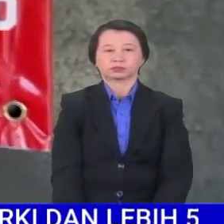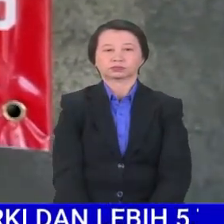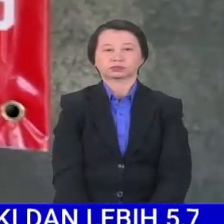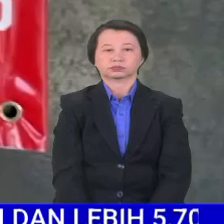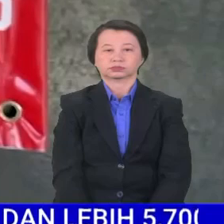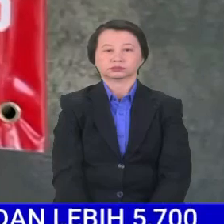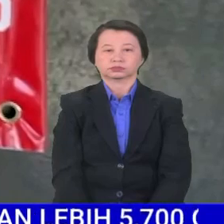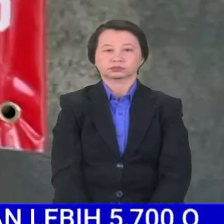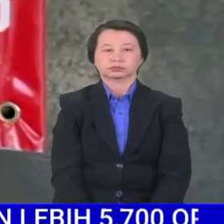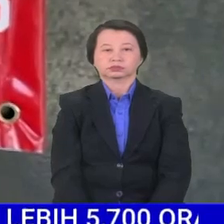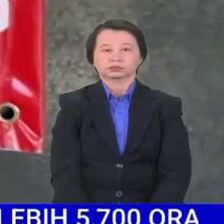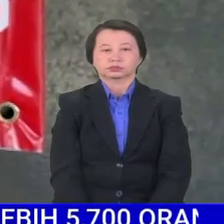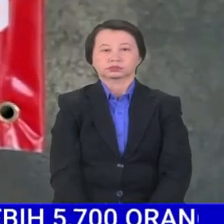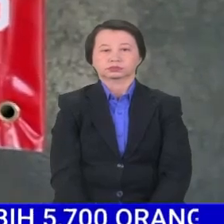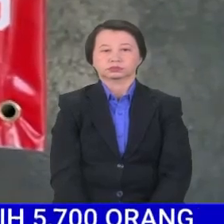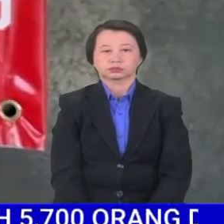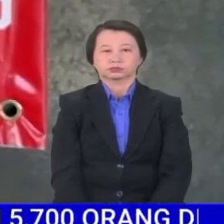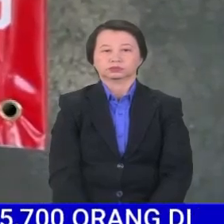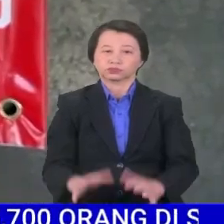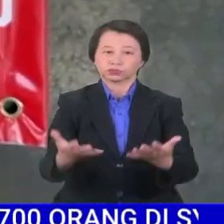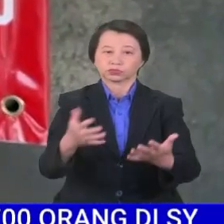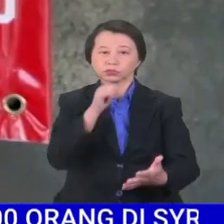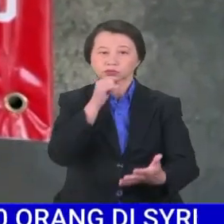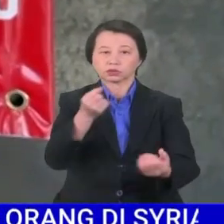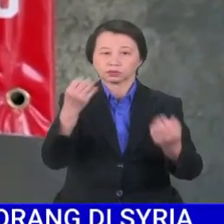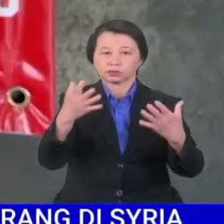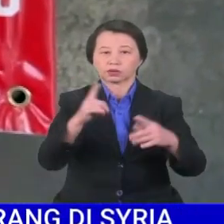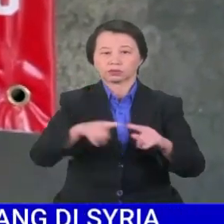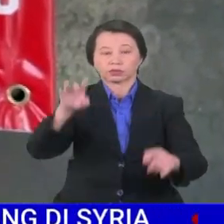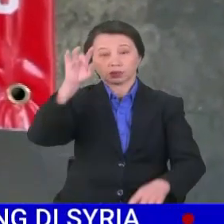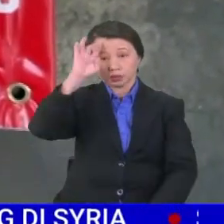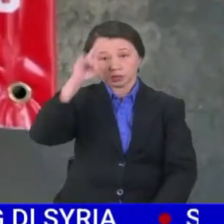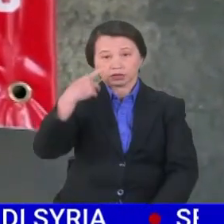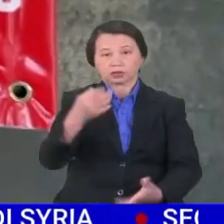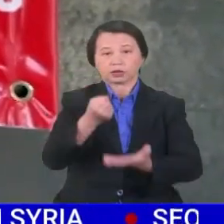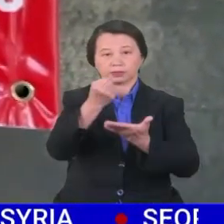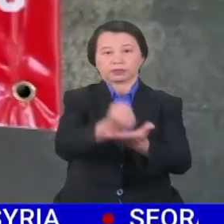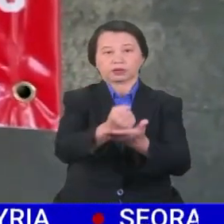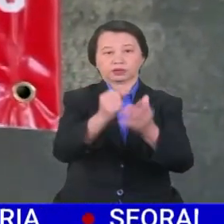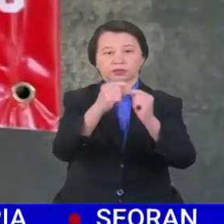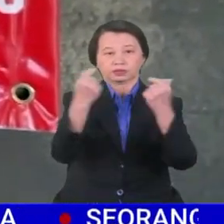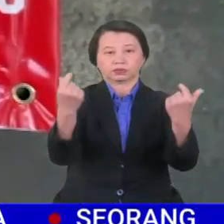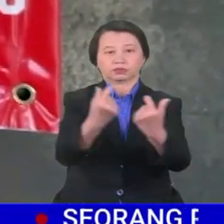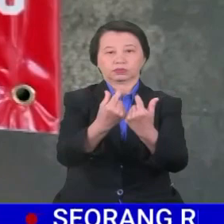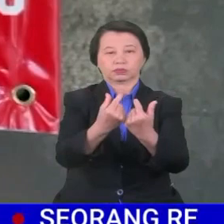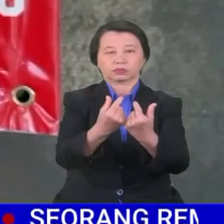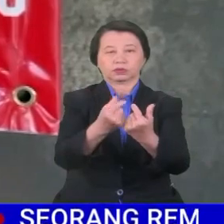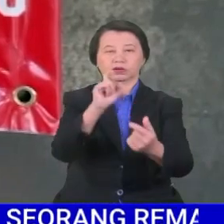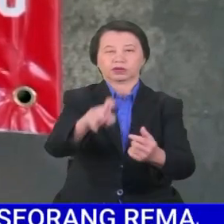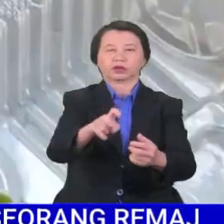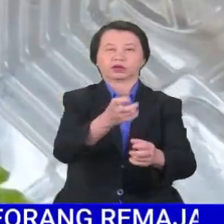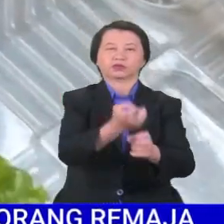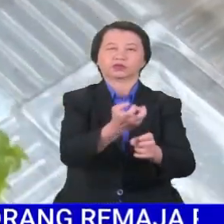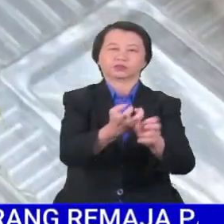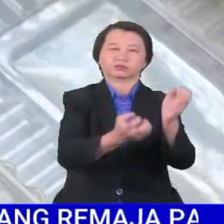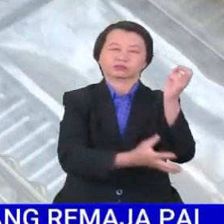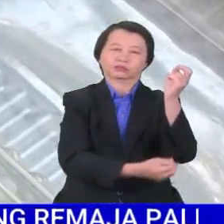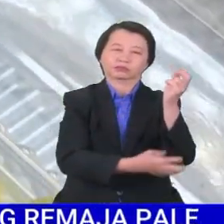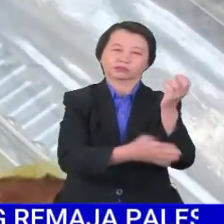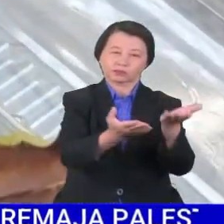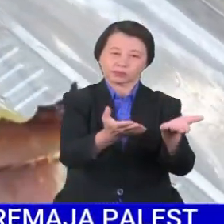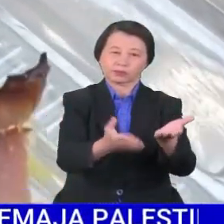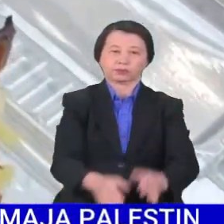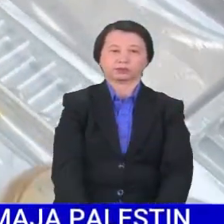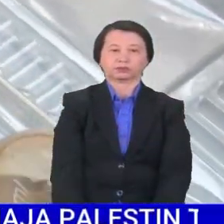mesti kena ada untung juga kan. Walaupun tak banyak tapi ada, insya-Allah kita nak bantu golongan-golongan yang tak berkemampuan lah.